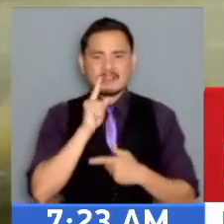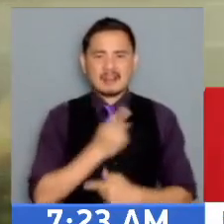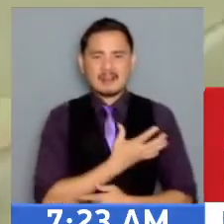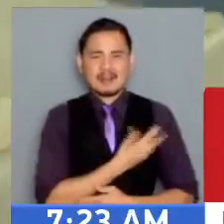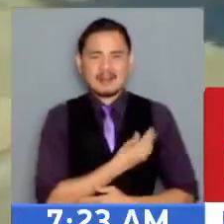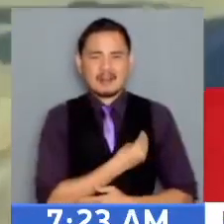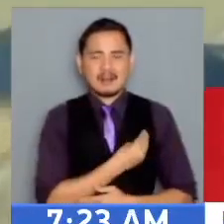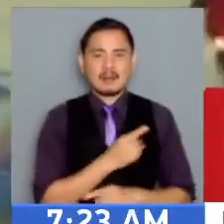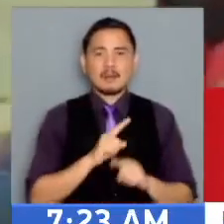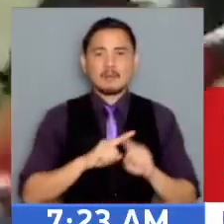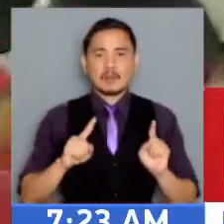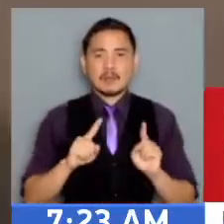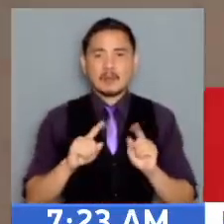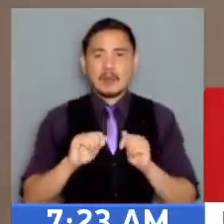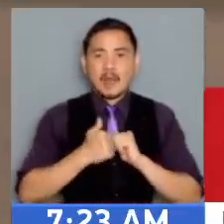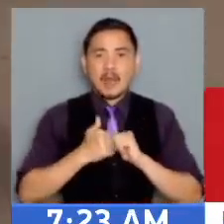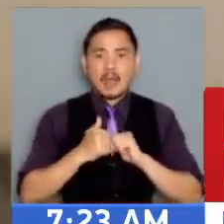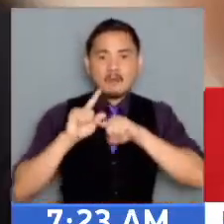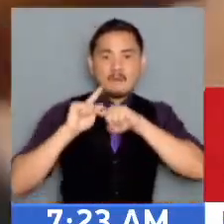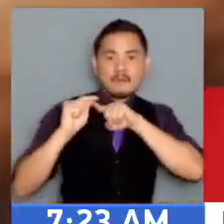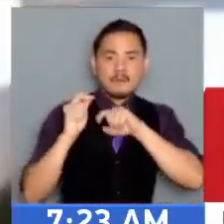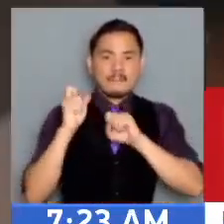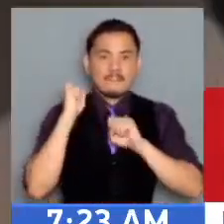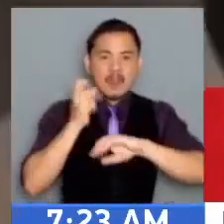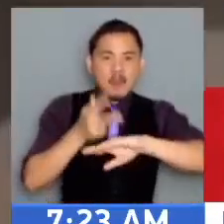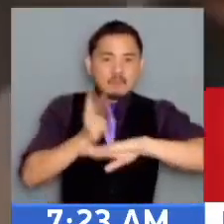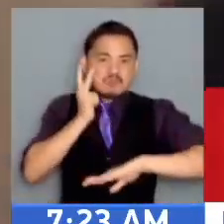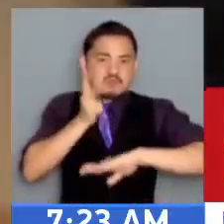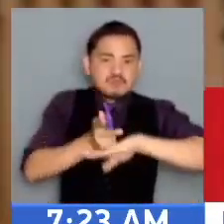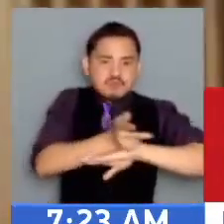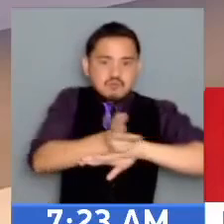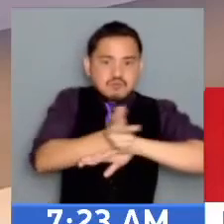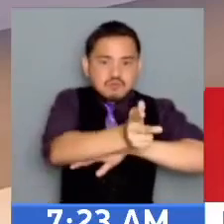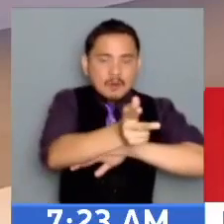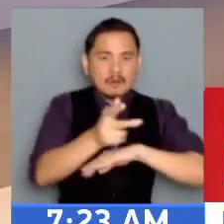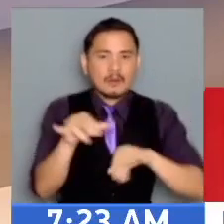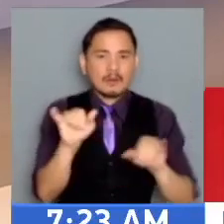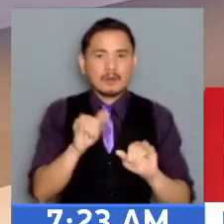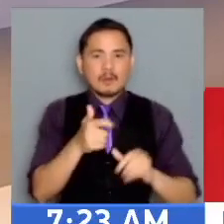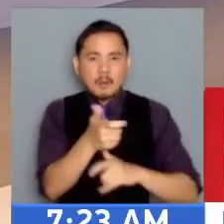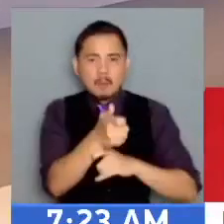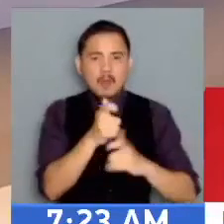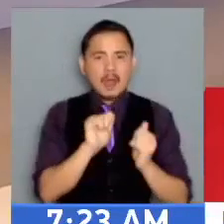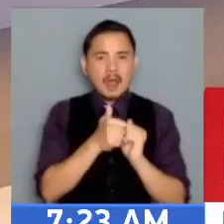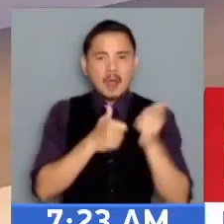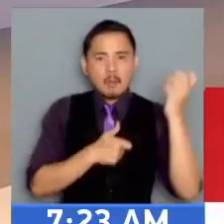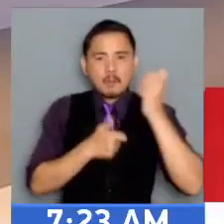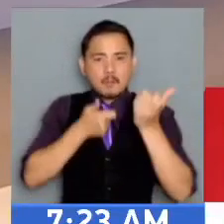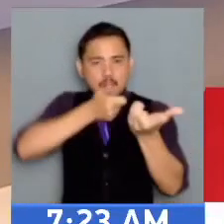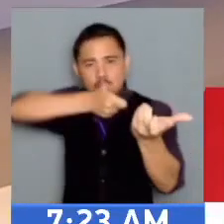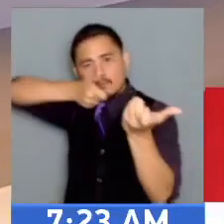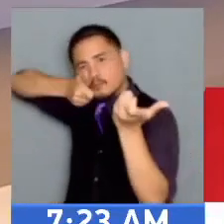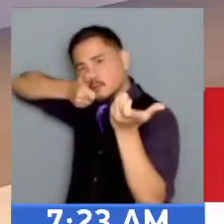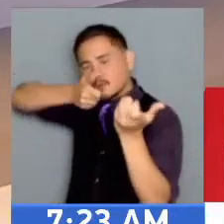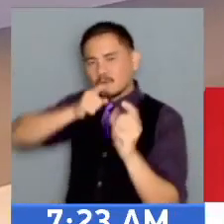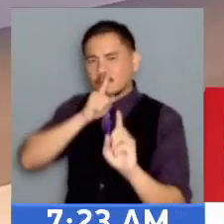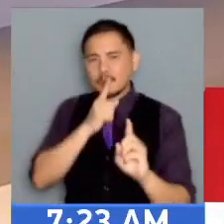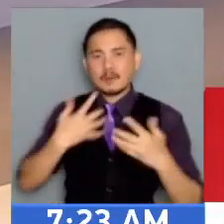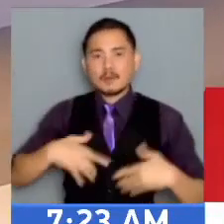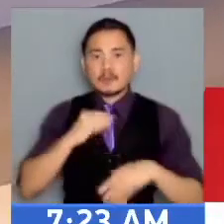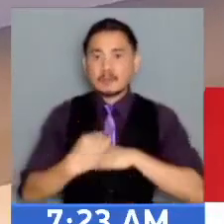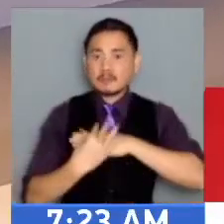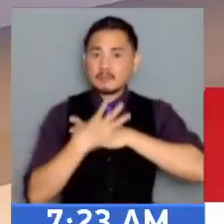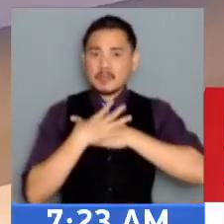ng mabilis sa motor, kung paano humawak ng barrel. And meron akong inspiration, sobrang laking inspiration sa akin to na film